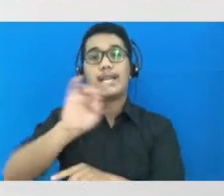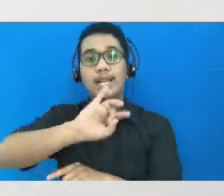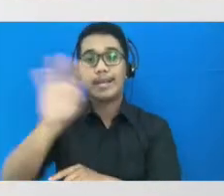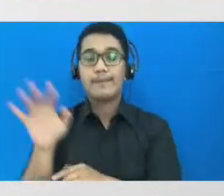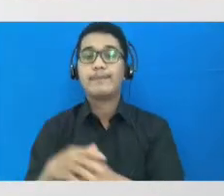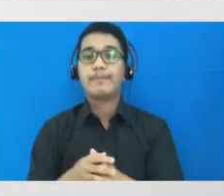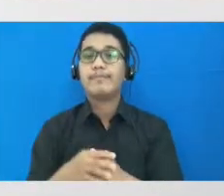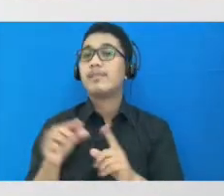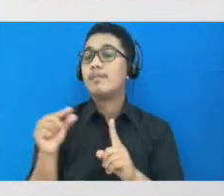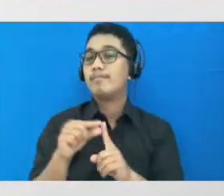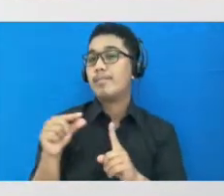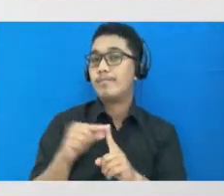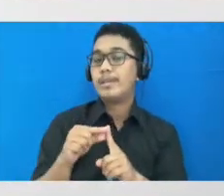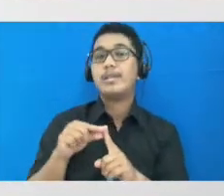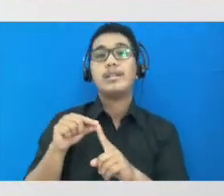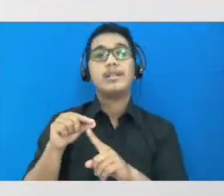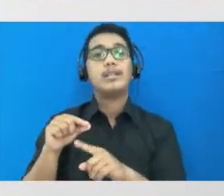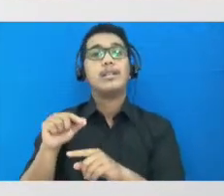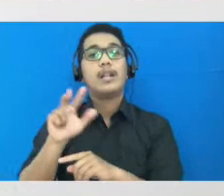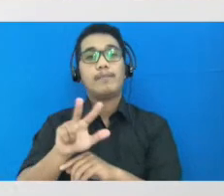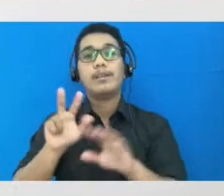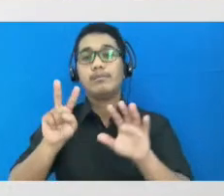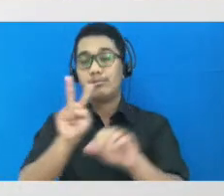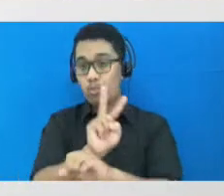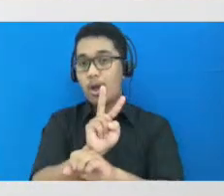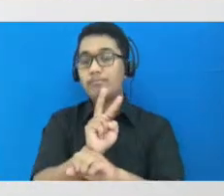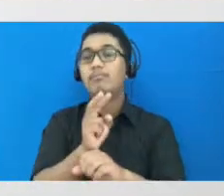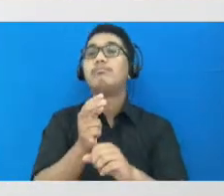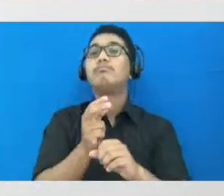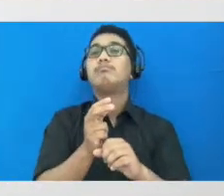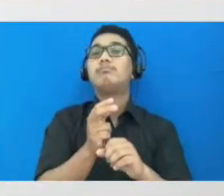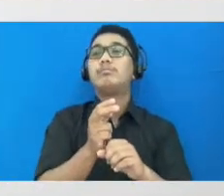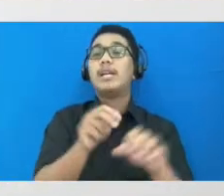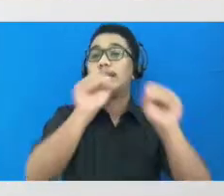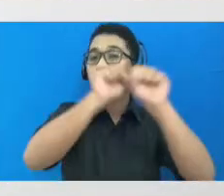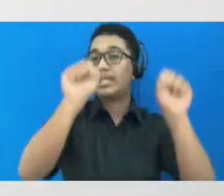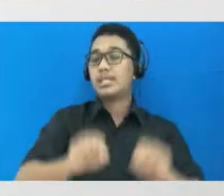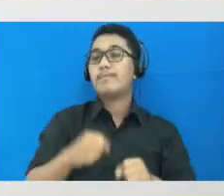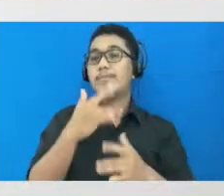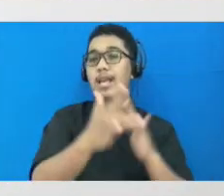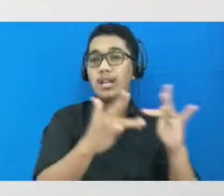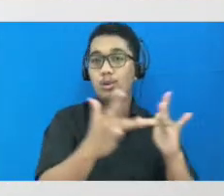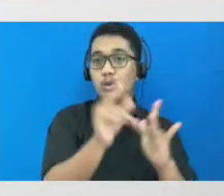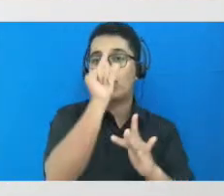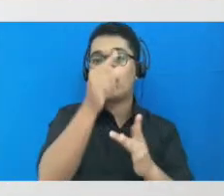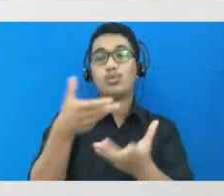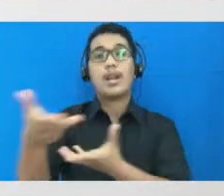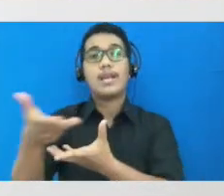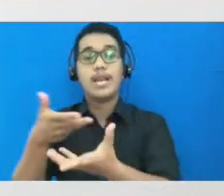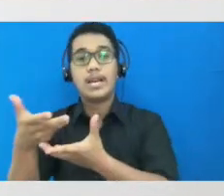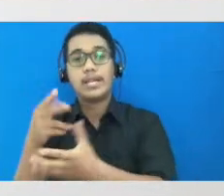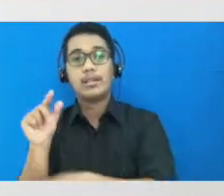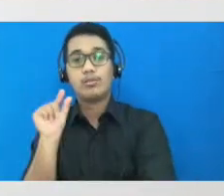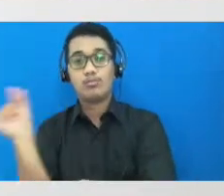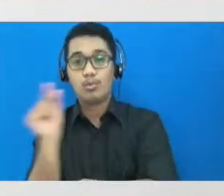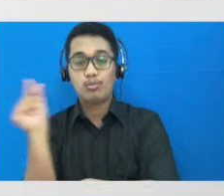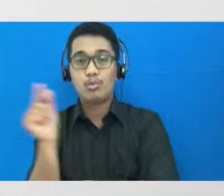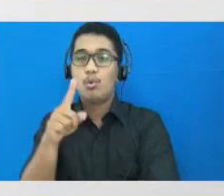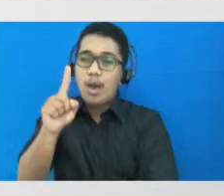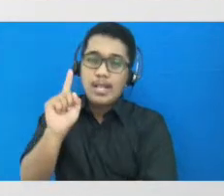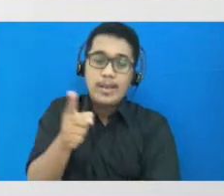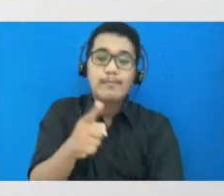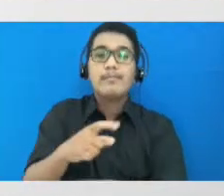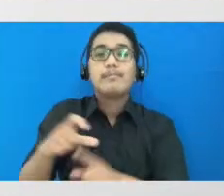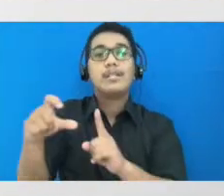PP 782 ditegaskan bahwa penyelenggara sistem elektronik untuk pelayanan publik wajib menempatkan pusat datanya